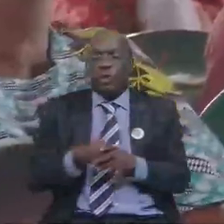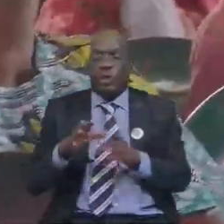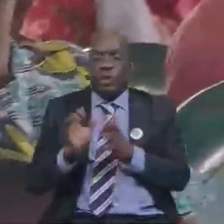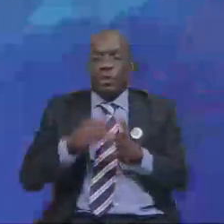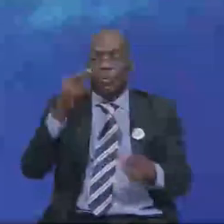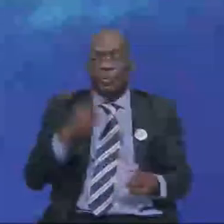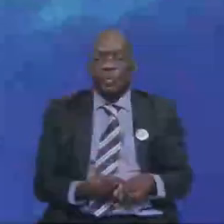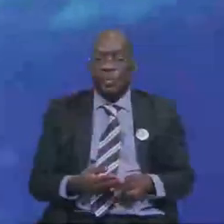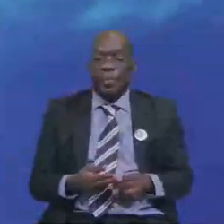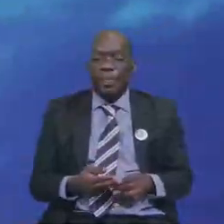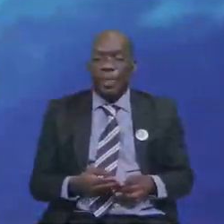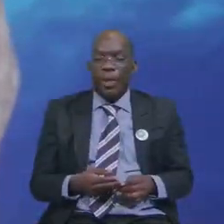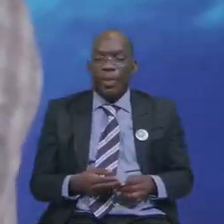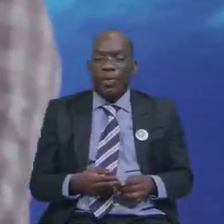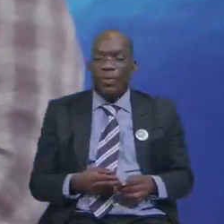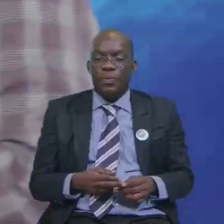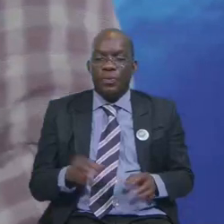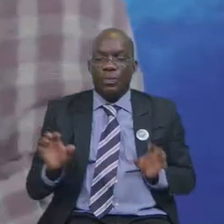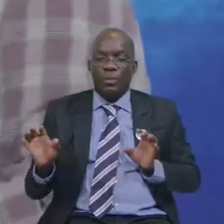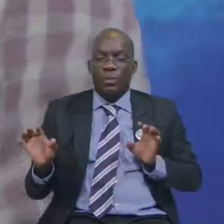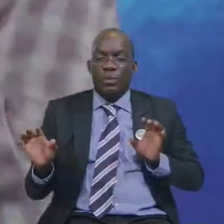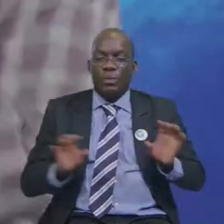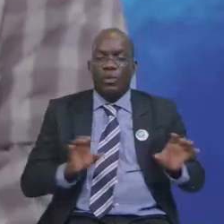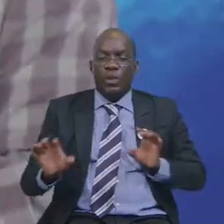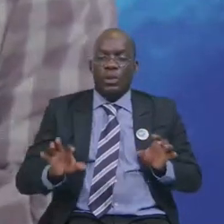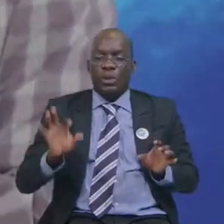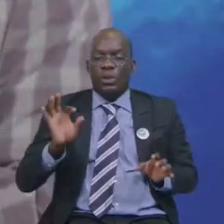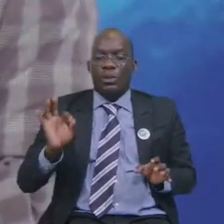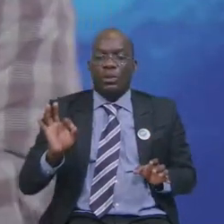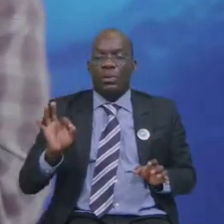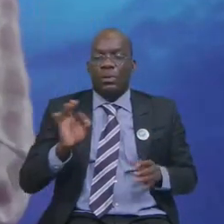en affiche chapitre 9 verset 6